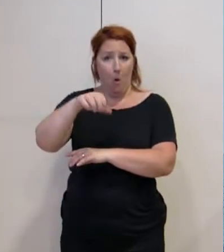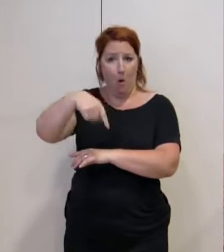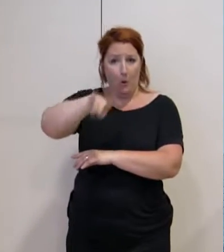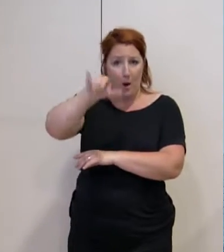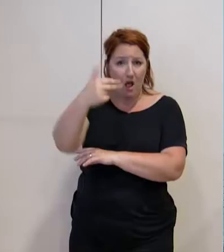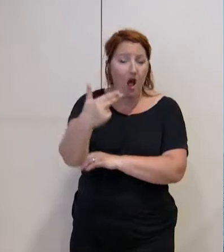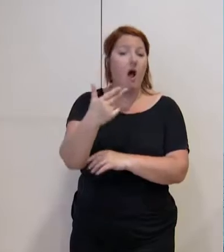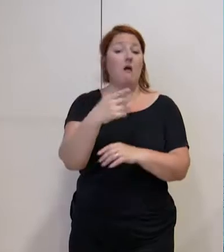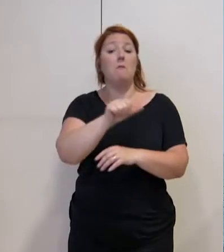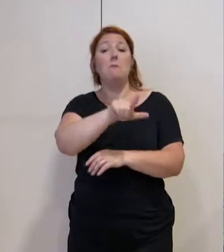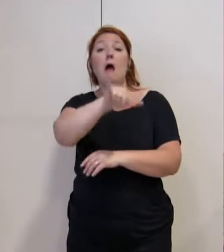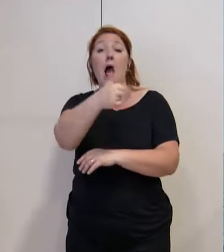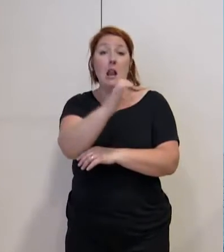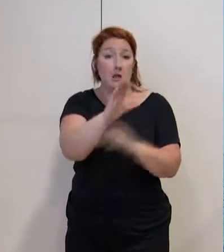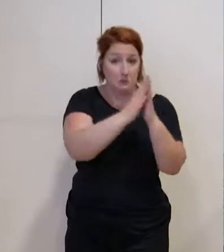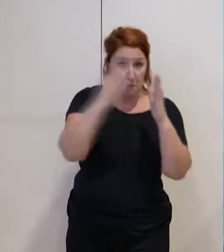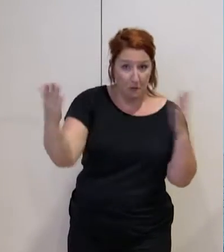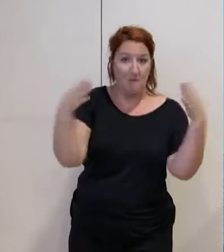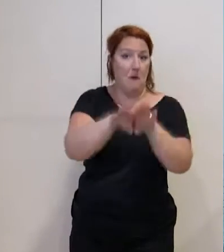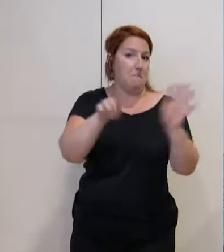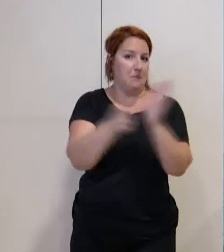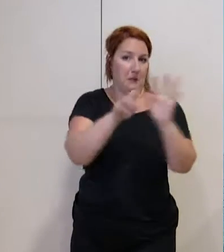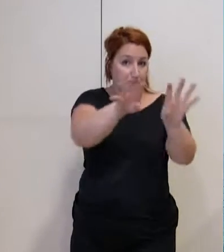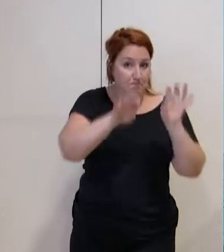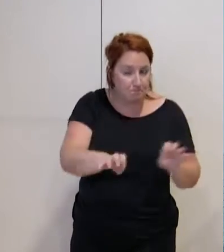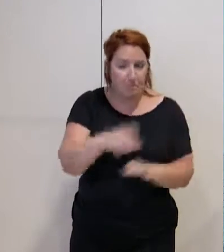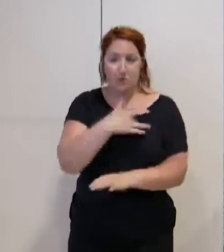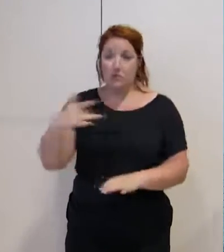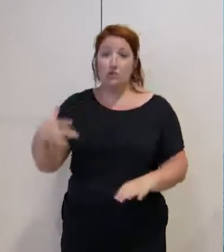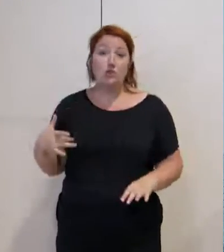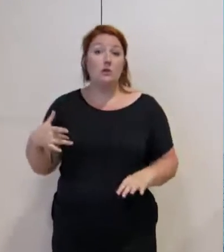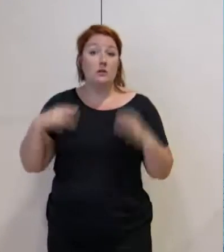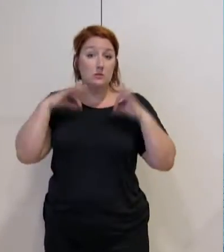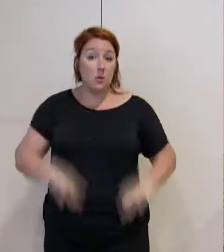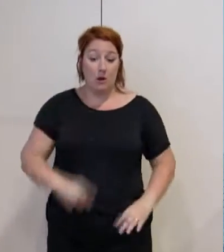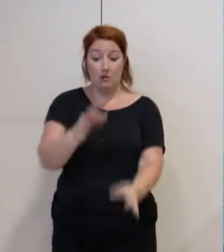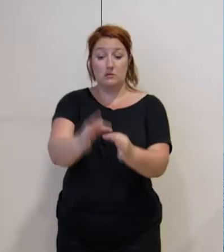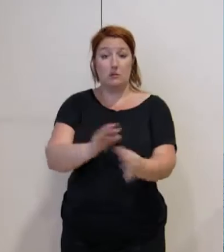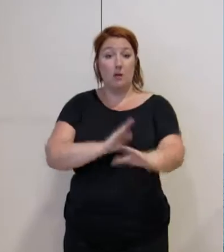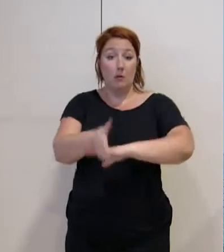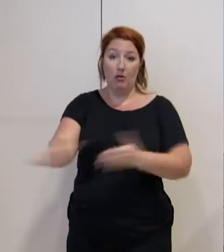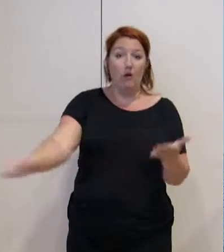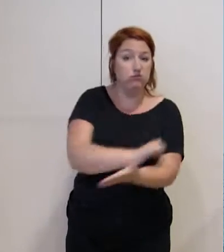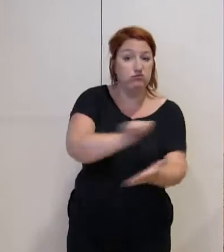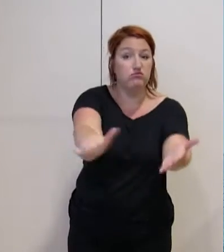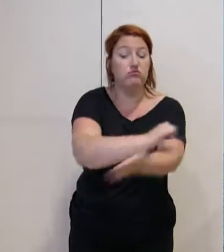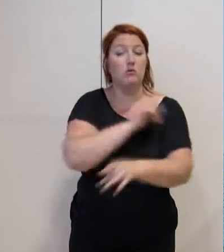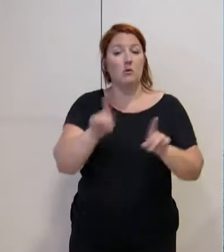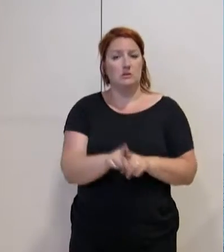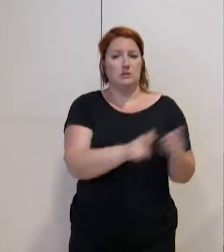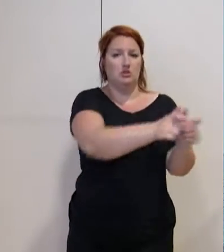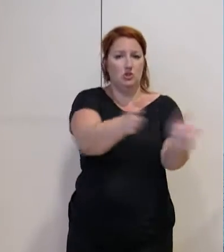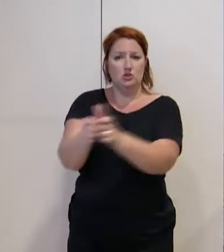date indéterminée, le sabrage de la santé scolaire dès la rentrée de septembre et la fermeture de 2 centres sociaux à une date